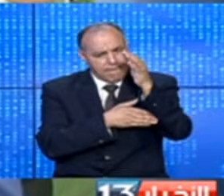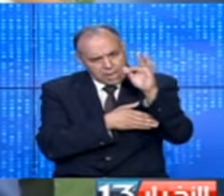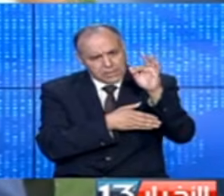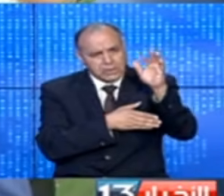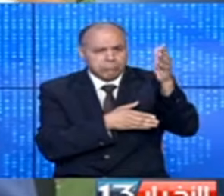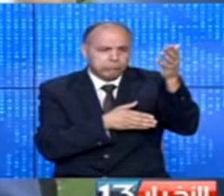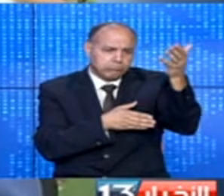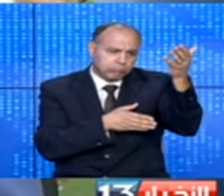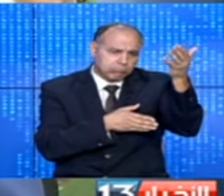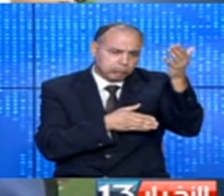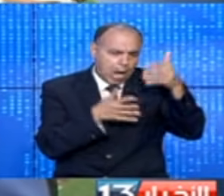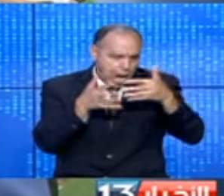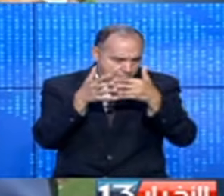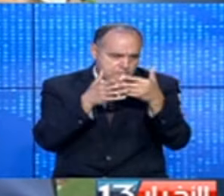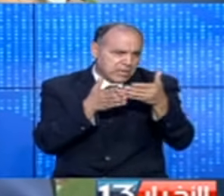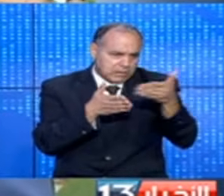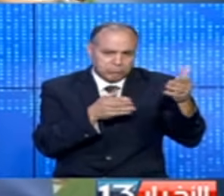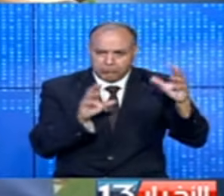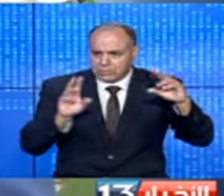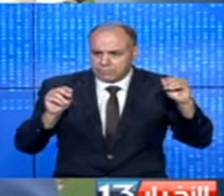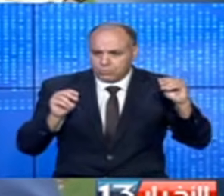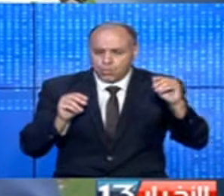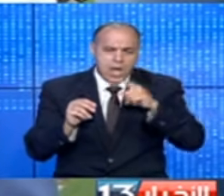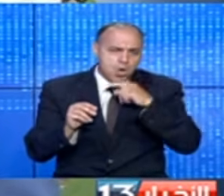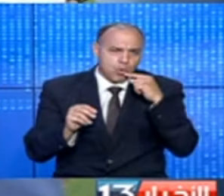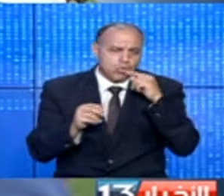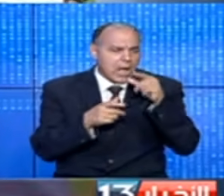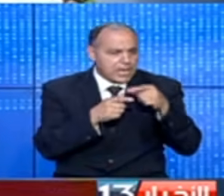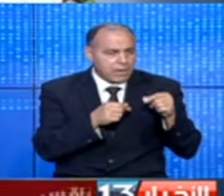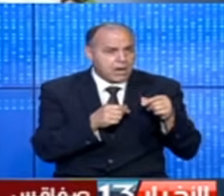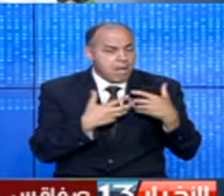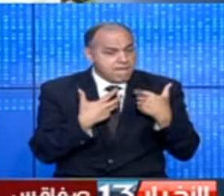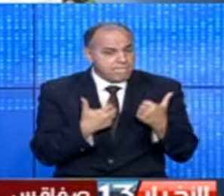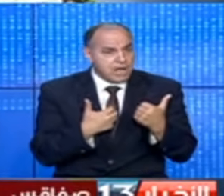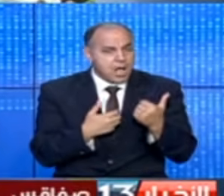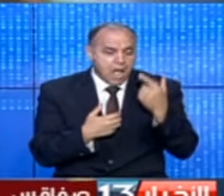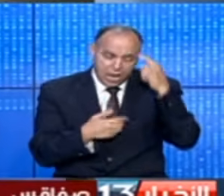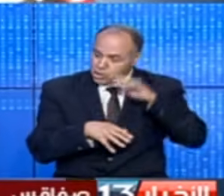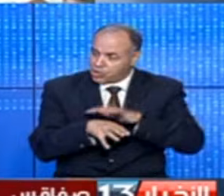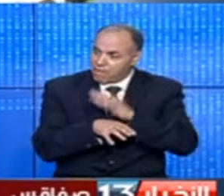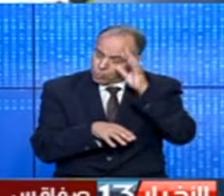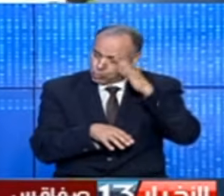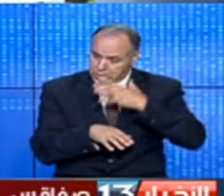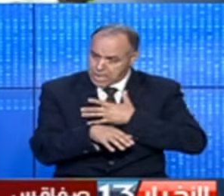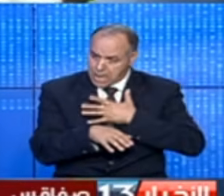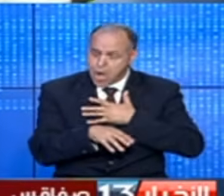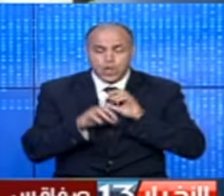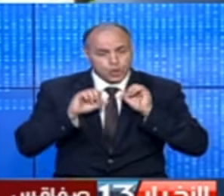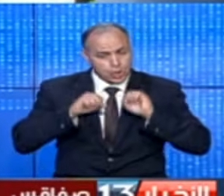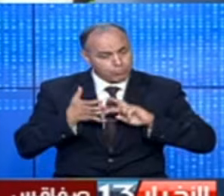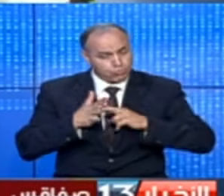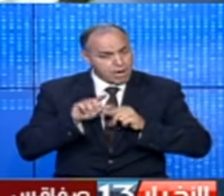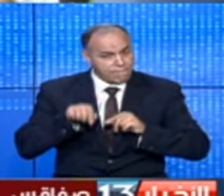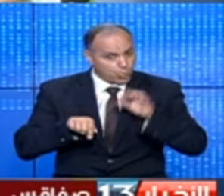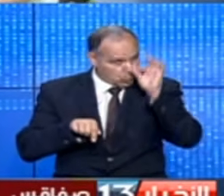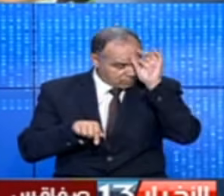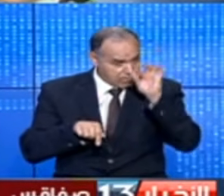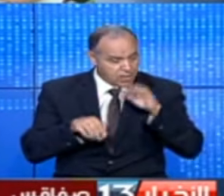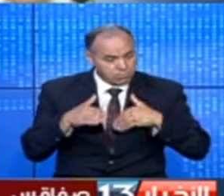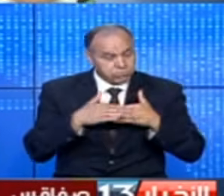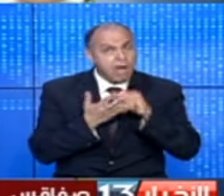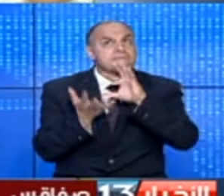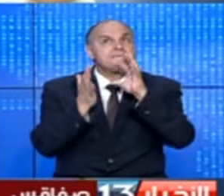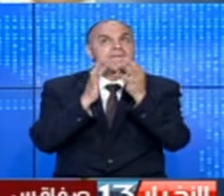فرنسا والولايات المتحدة الأمريكية وروسيا واليابان، يشعروا اللي هما في بلاد اللي فيها التكنولوجيا اللي وصلت